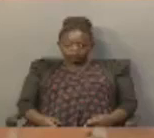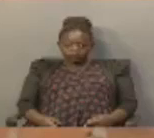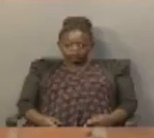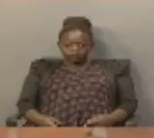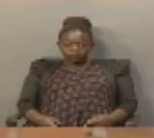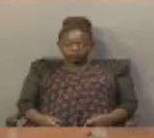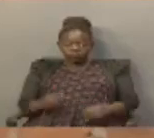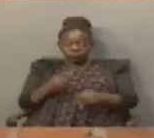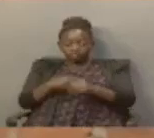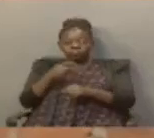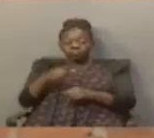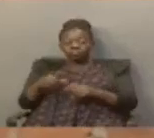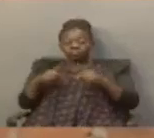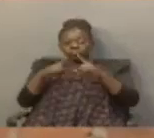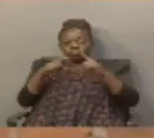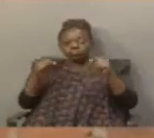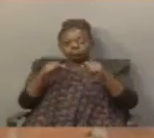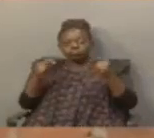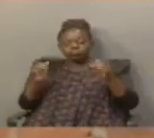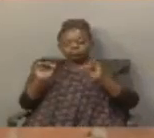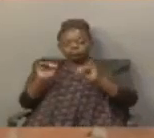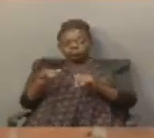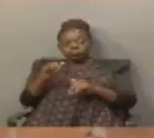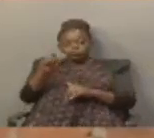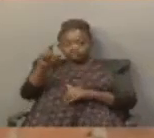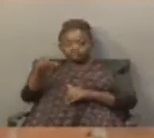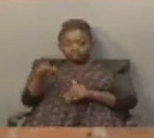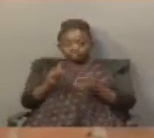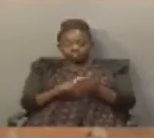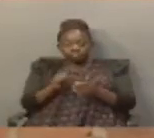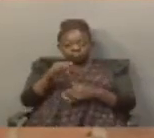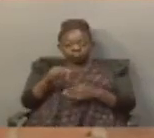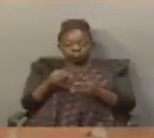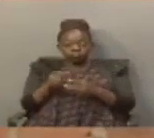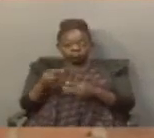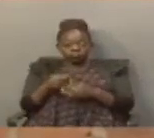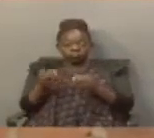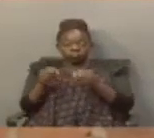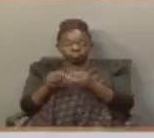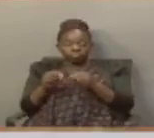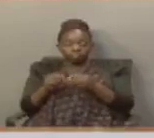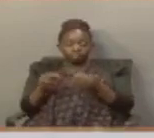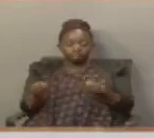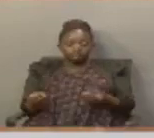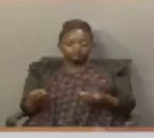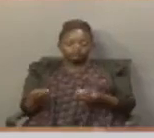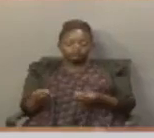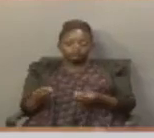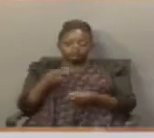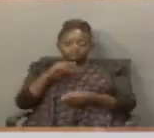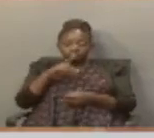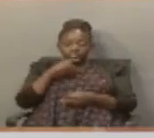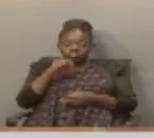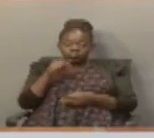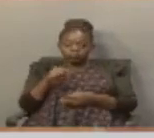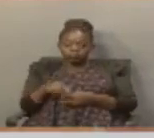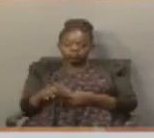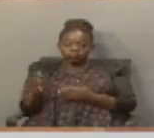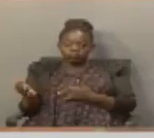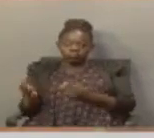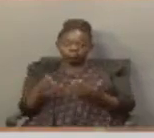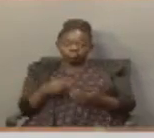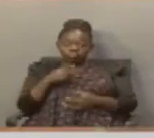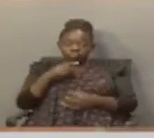Ekiseera ekyo nayogera bingi kati oba tuguleke buli muntu ajjeyo ssente ze mu meeting nga ngamaze oba tonnayogera na taatawo